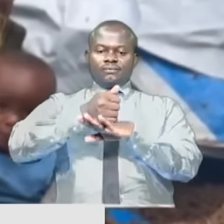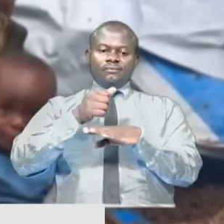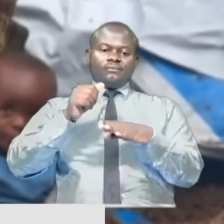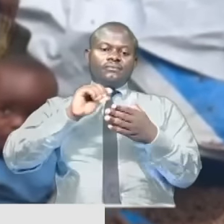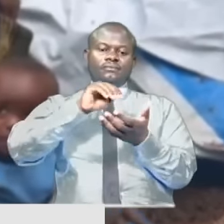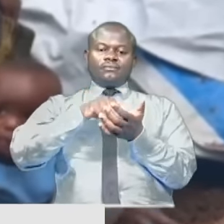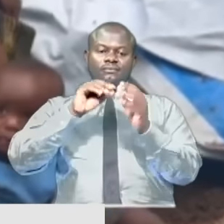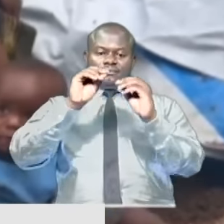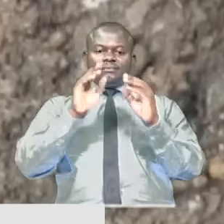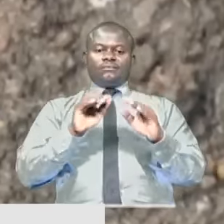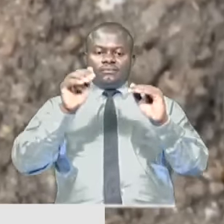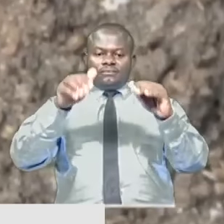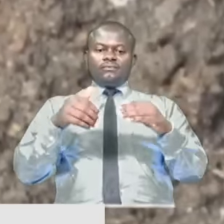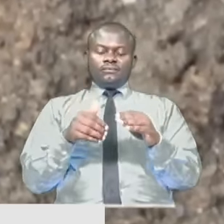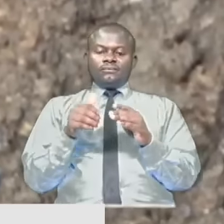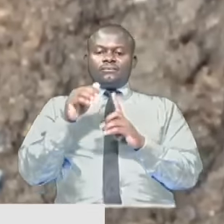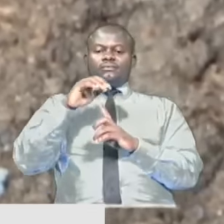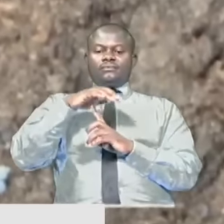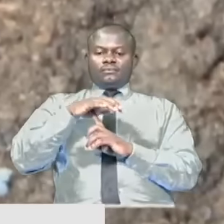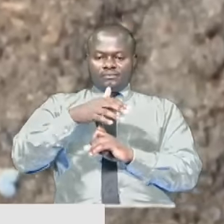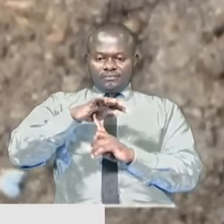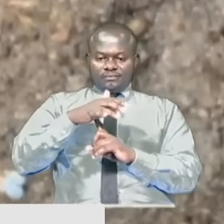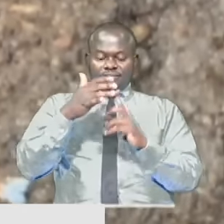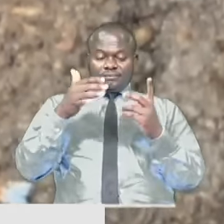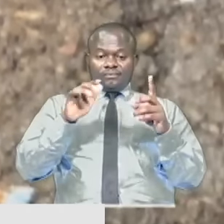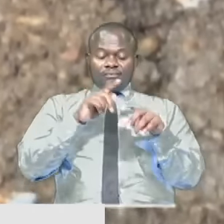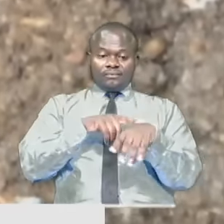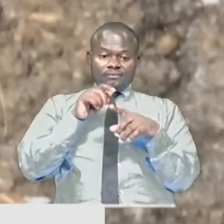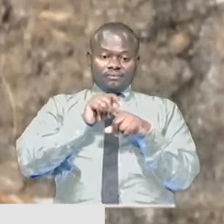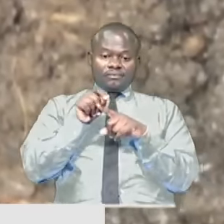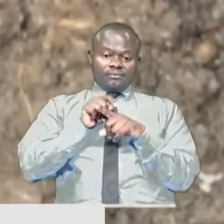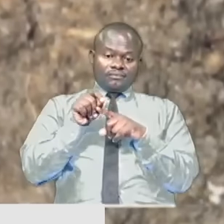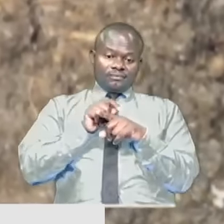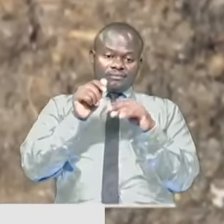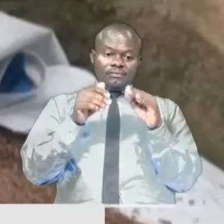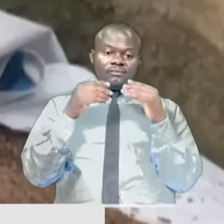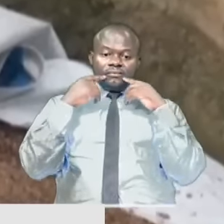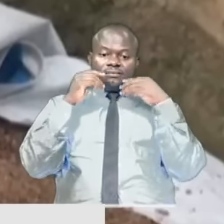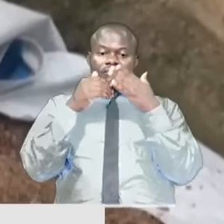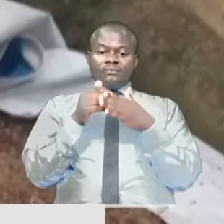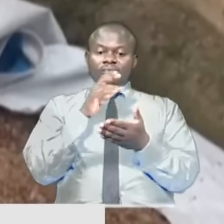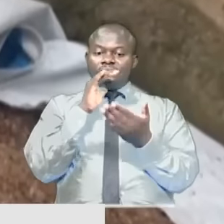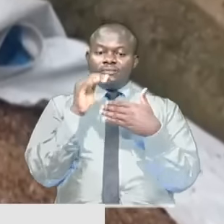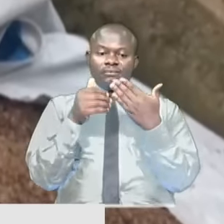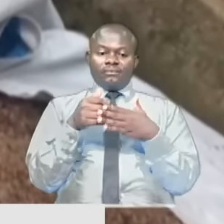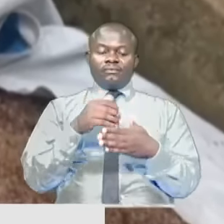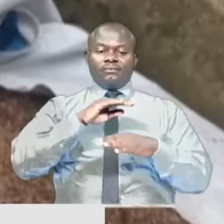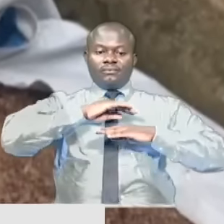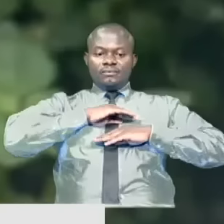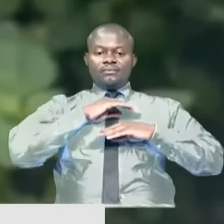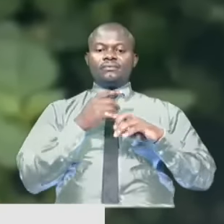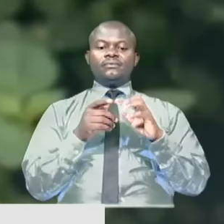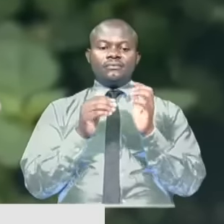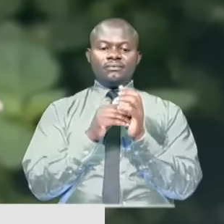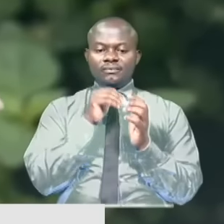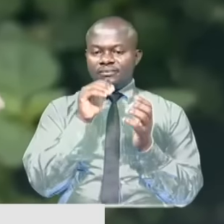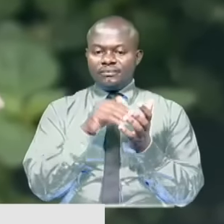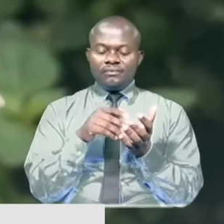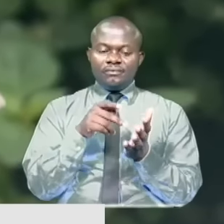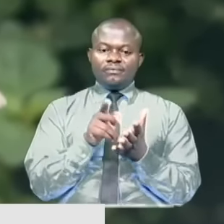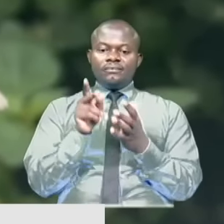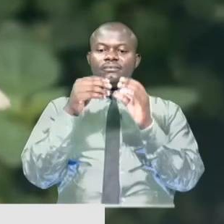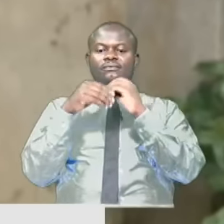shuri rwigisha guhinga ibihumyo abamaze igihe bihugura mu buhinzi bwabyo bavuga ko babyitezeho kubahaza ntibazongere kubihaha ku